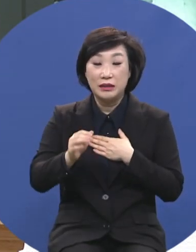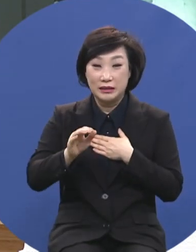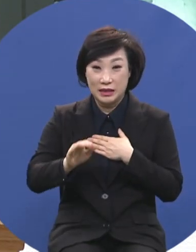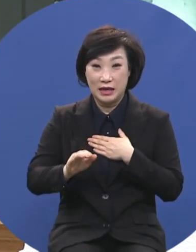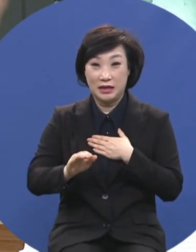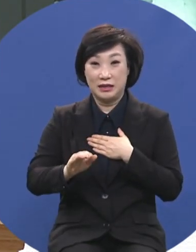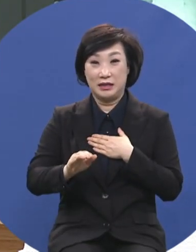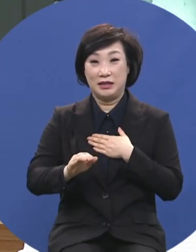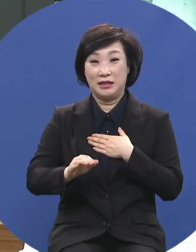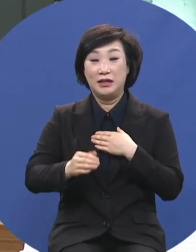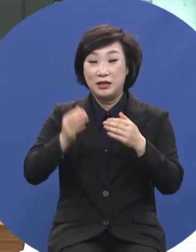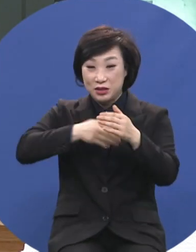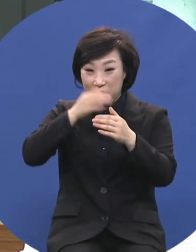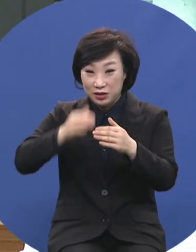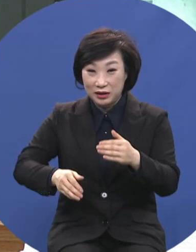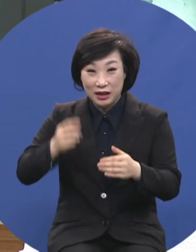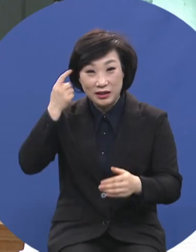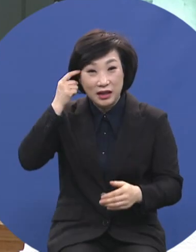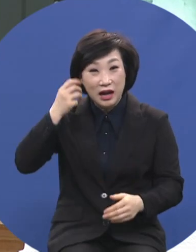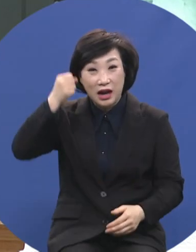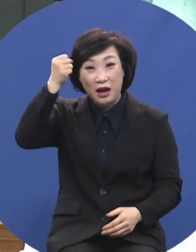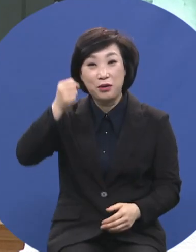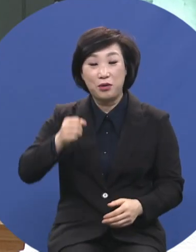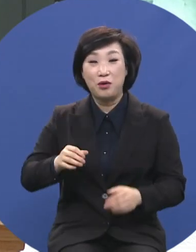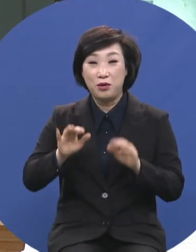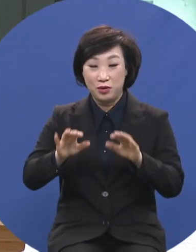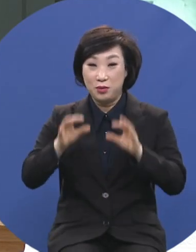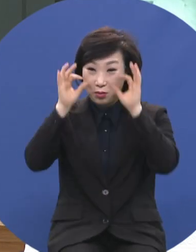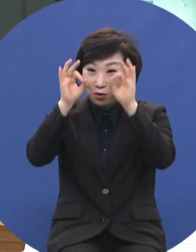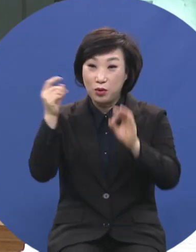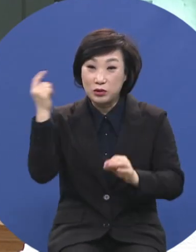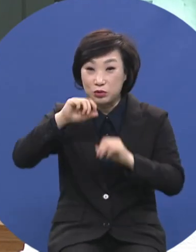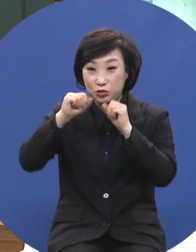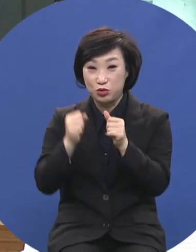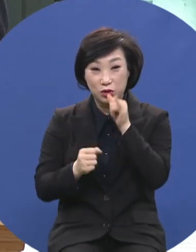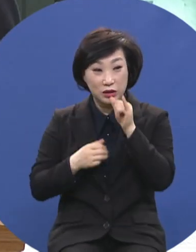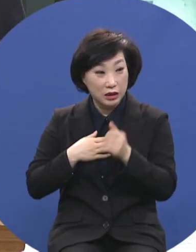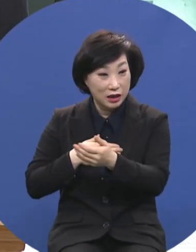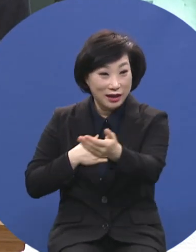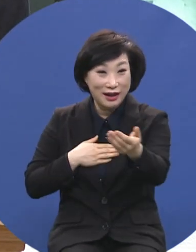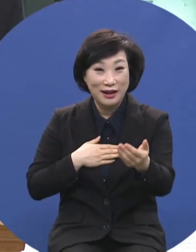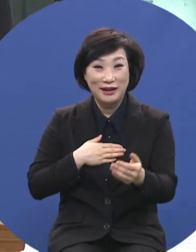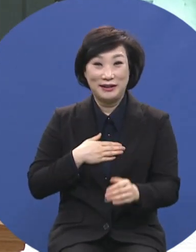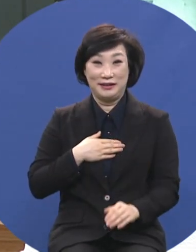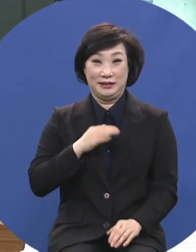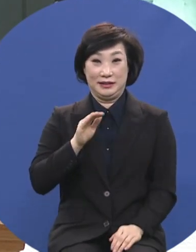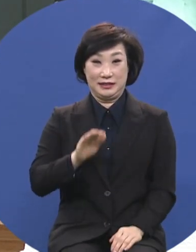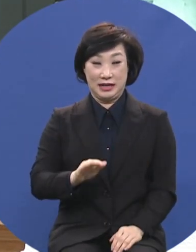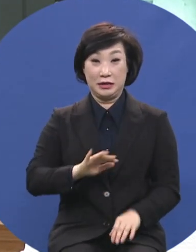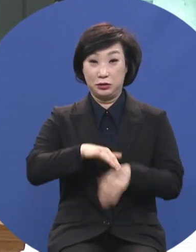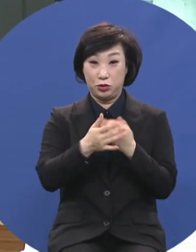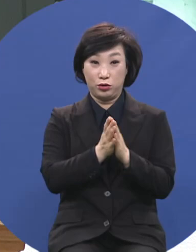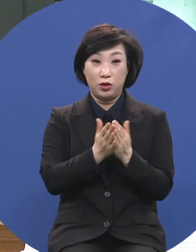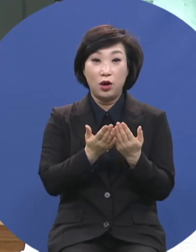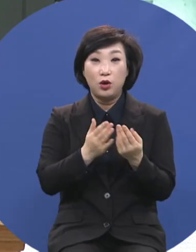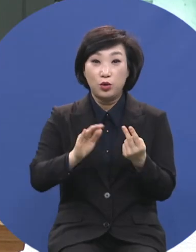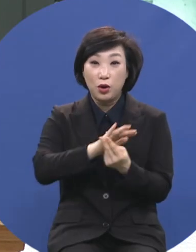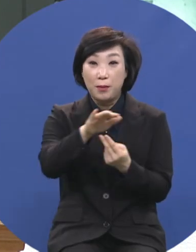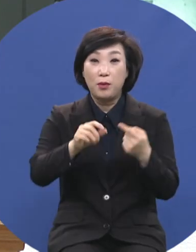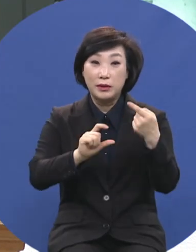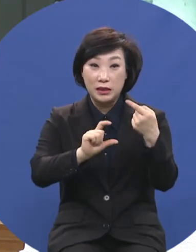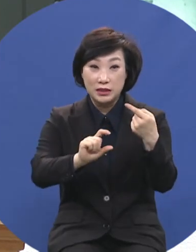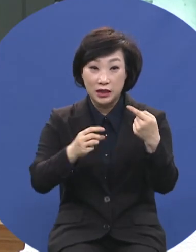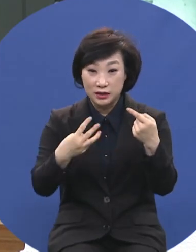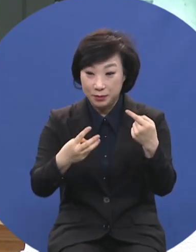우리가 절대화하며 듣느냐. 그래서 요한복음 1장